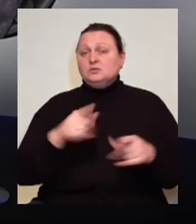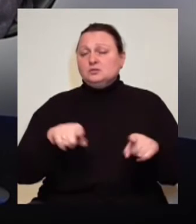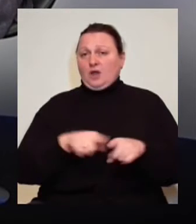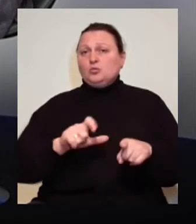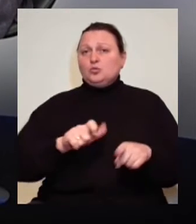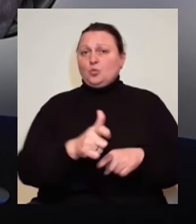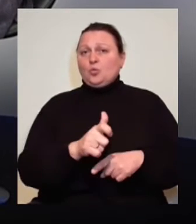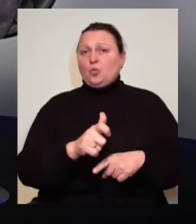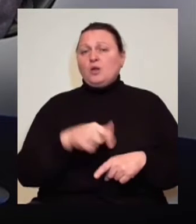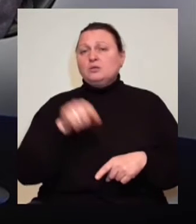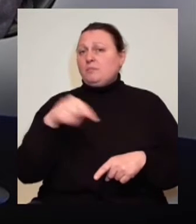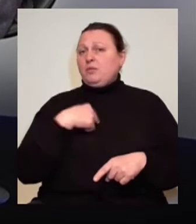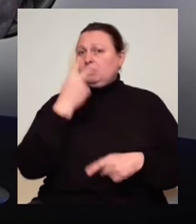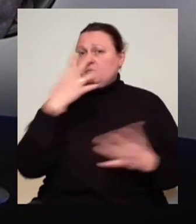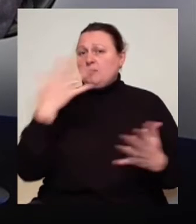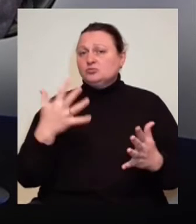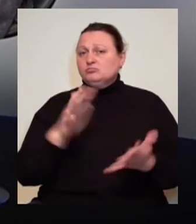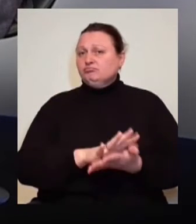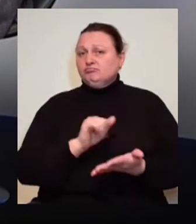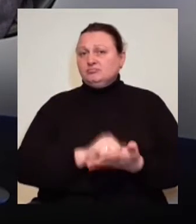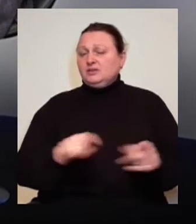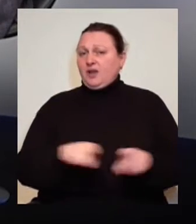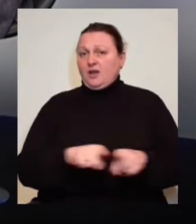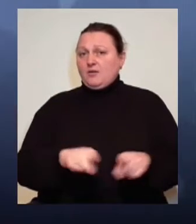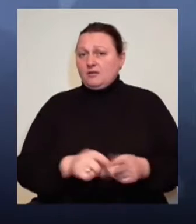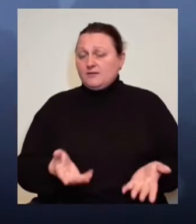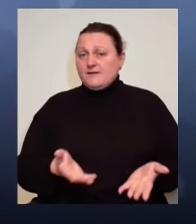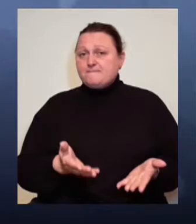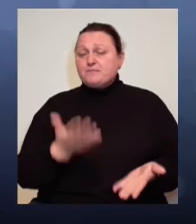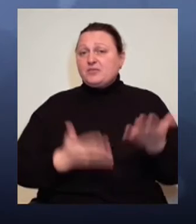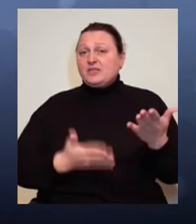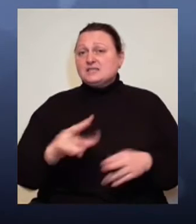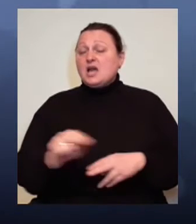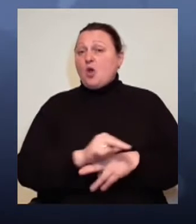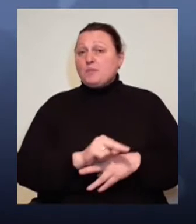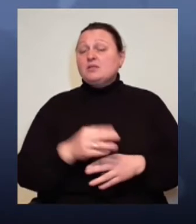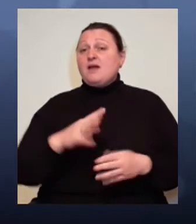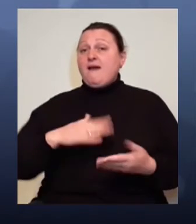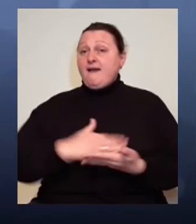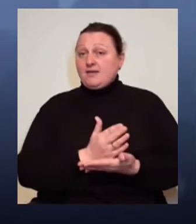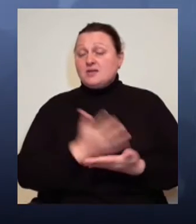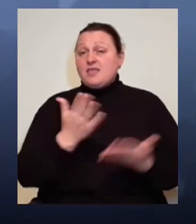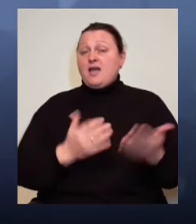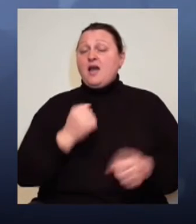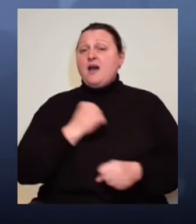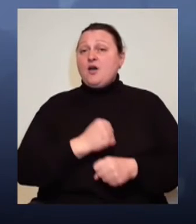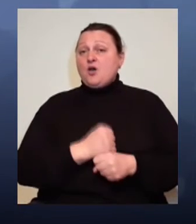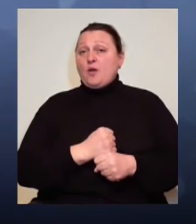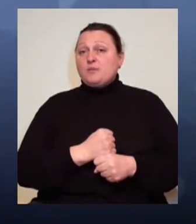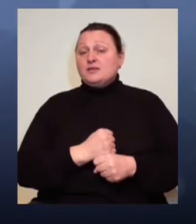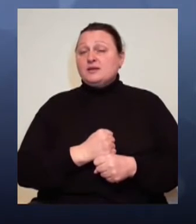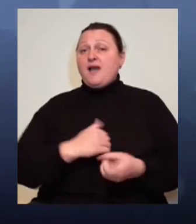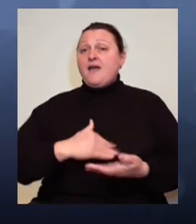там я не бачив сильних руйнувань. Тобто, якщо робити якісно, якщо робити з